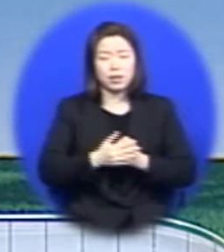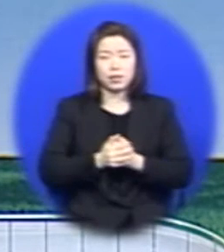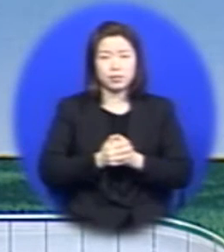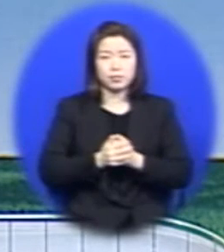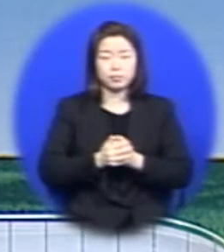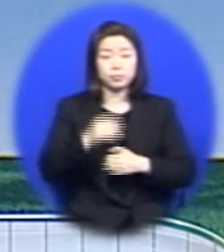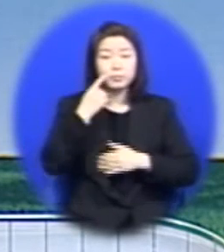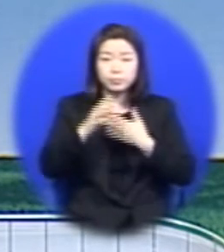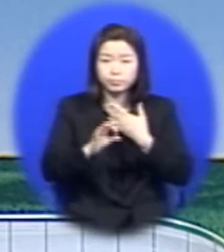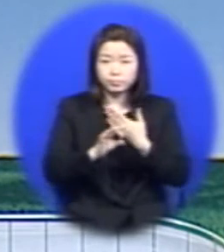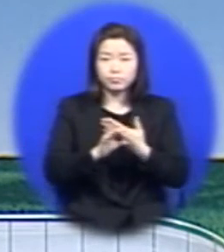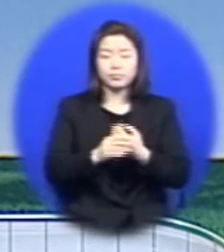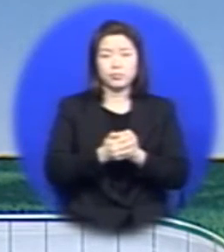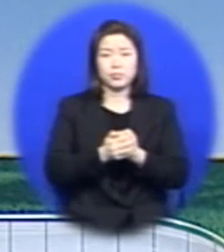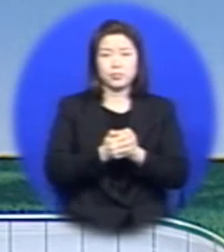만약에